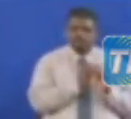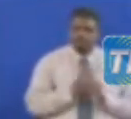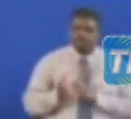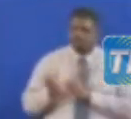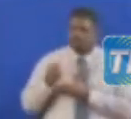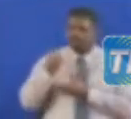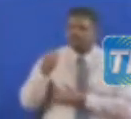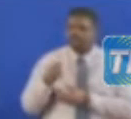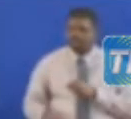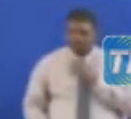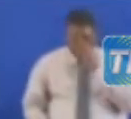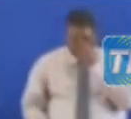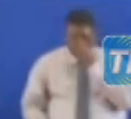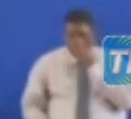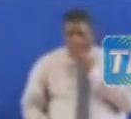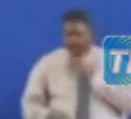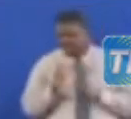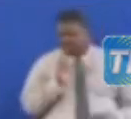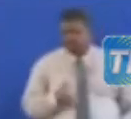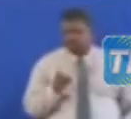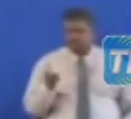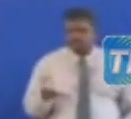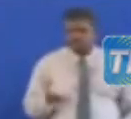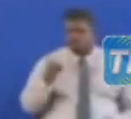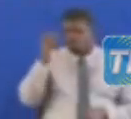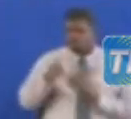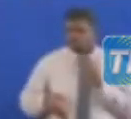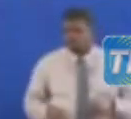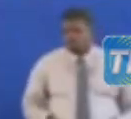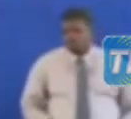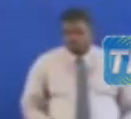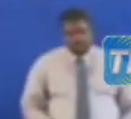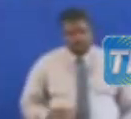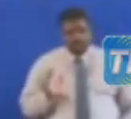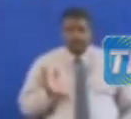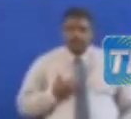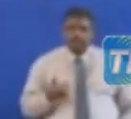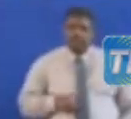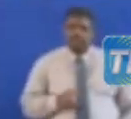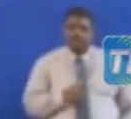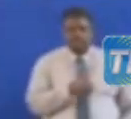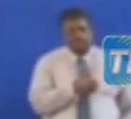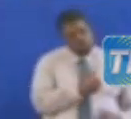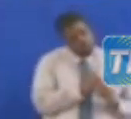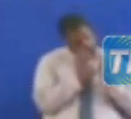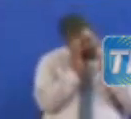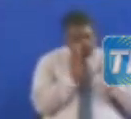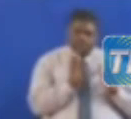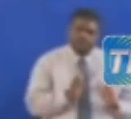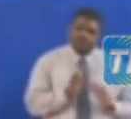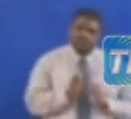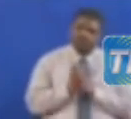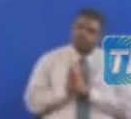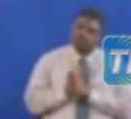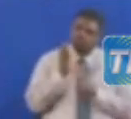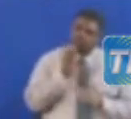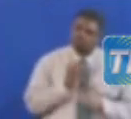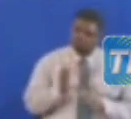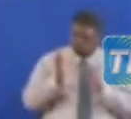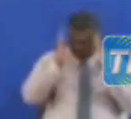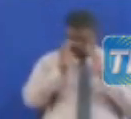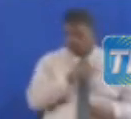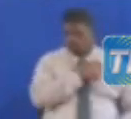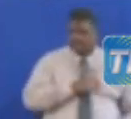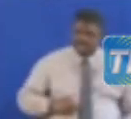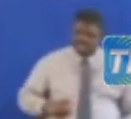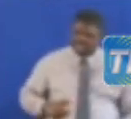wa bajeti. Mheshimiwa Spika, kwa kuhitimisha, nipende kwa heshima na unyenyekevu mkubwa kumshukuru sana Mheshimiwa Rais